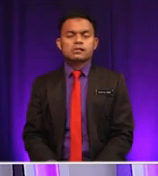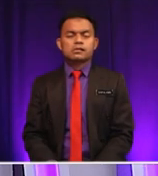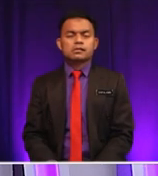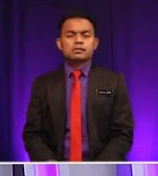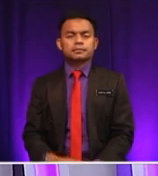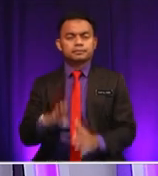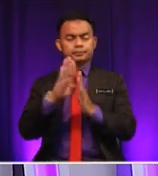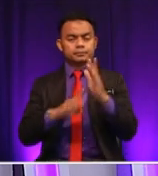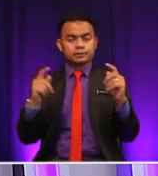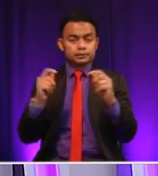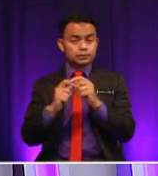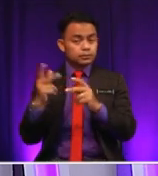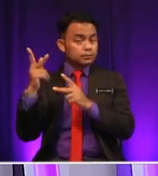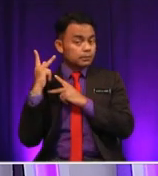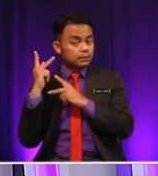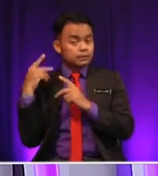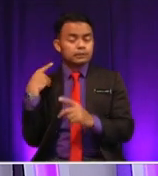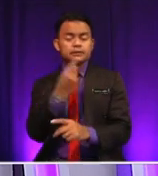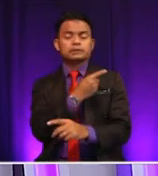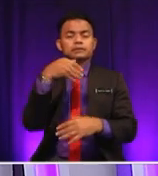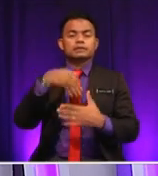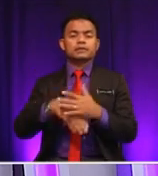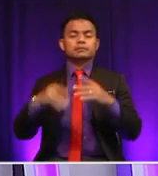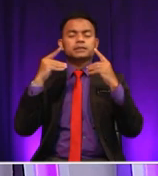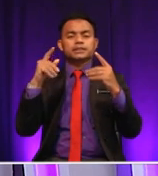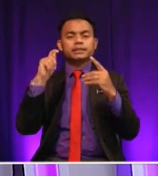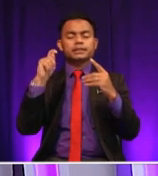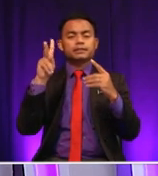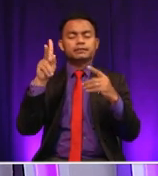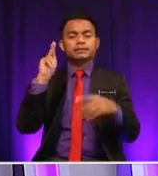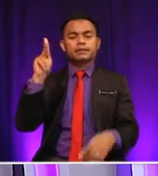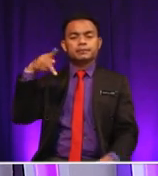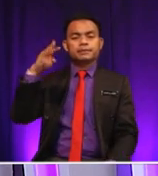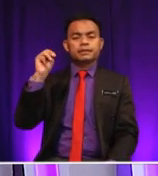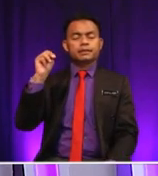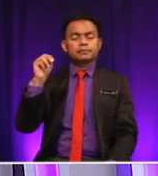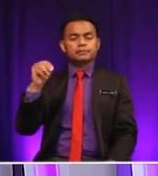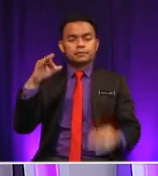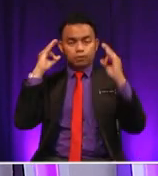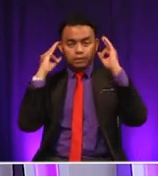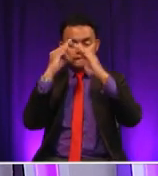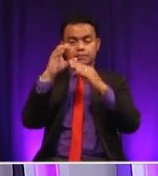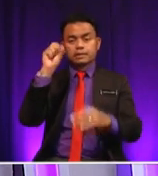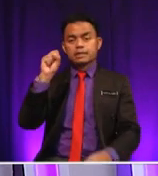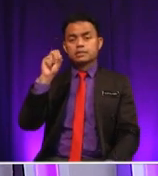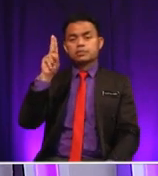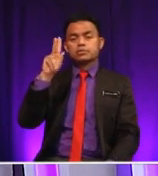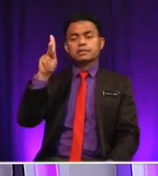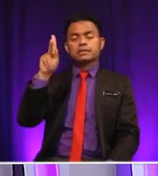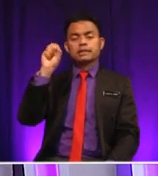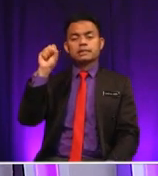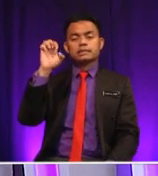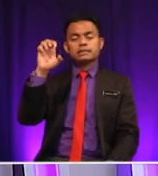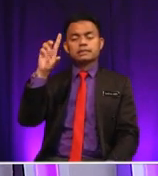bertemu kembali kita dalam Didik TV KPM khususnya sukses SBM 2022 kita sedang belajar mengenai mata pelajaran